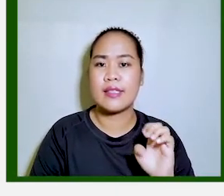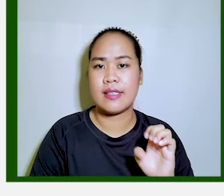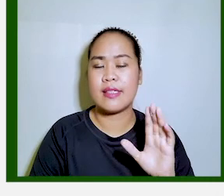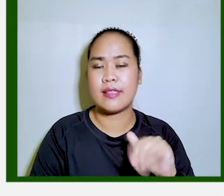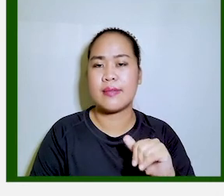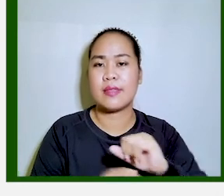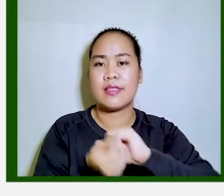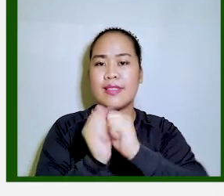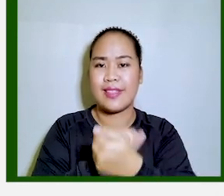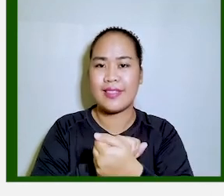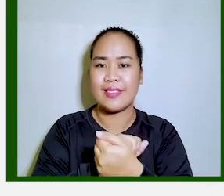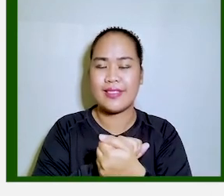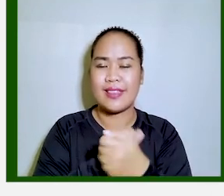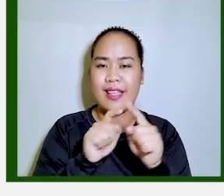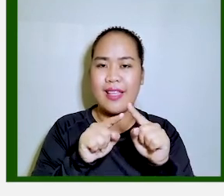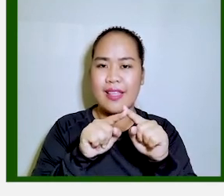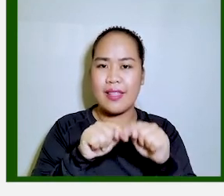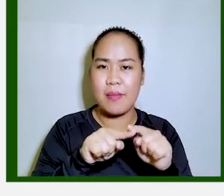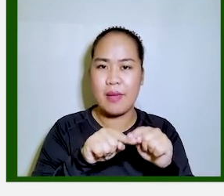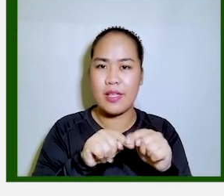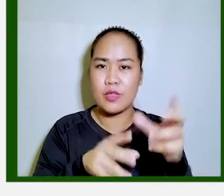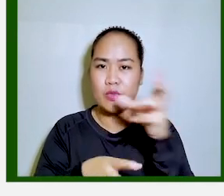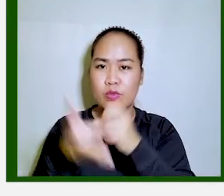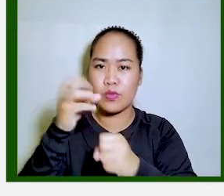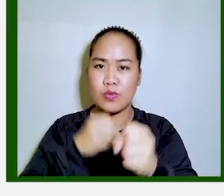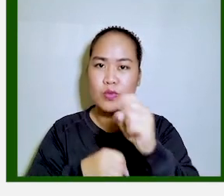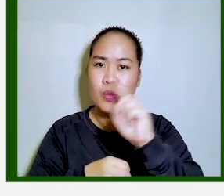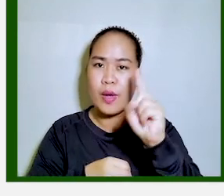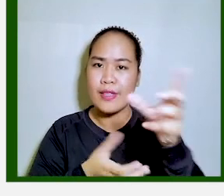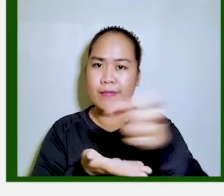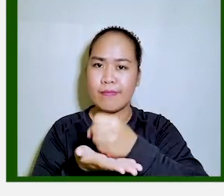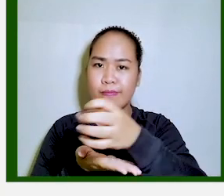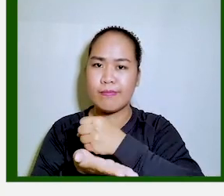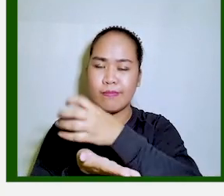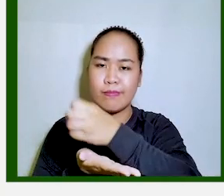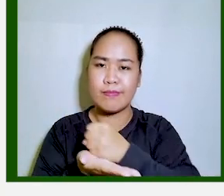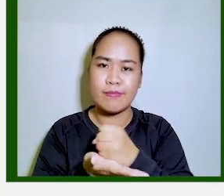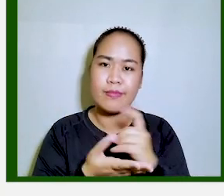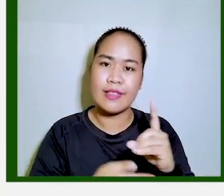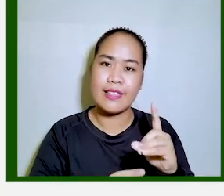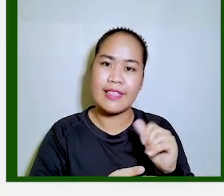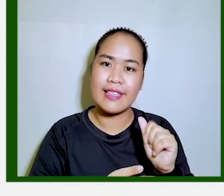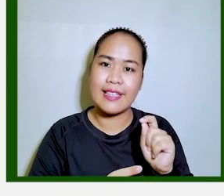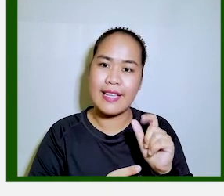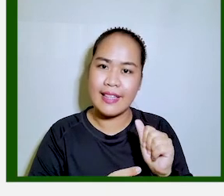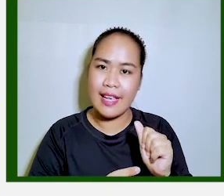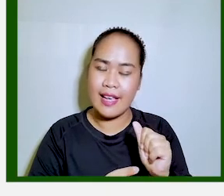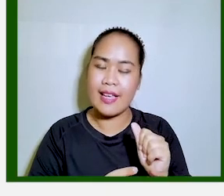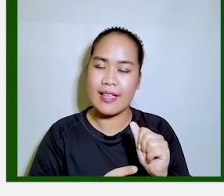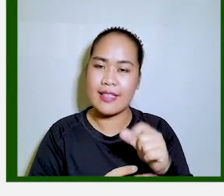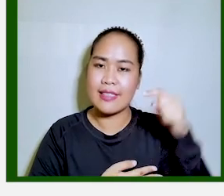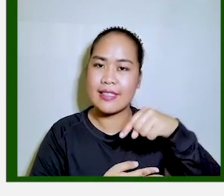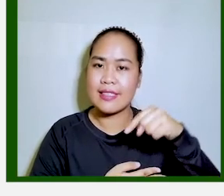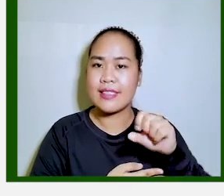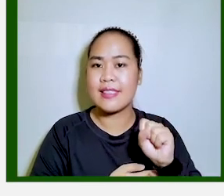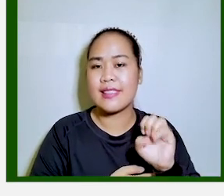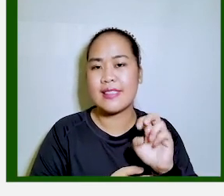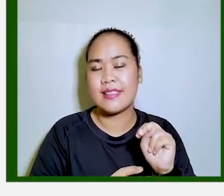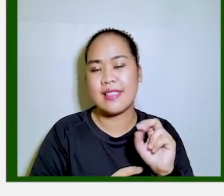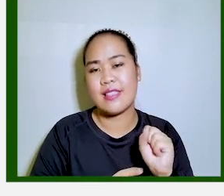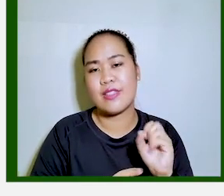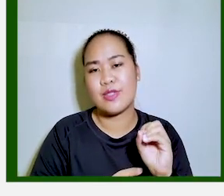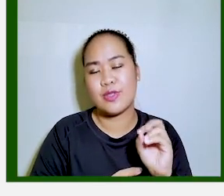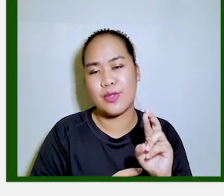mga data na makukuha nitong ating mga sensors na ito. So kung matatandaan niyo po, no, nung height